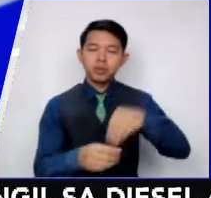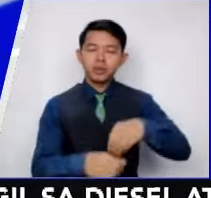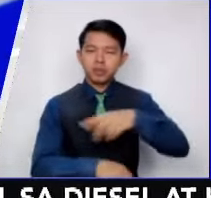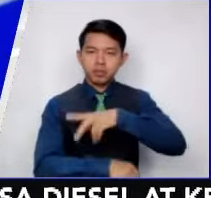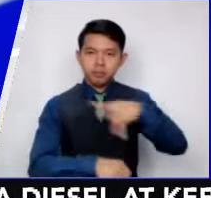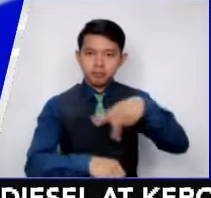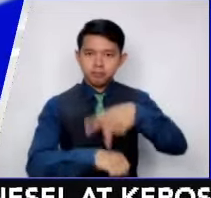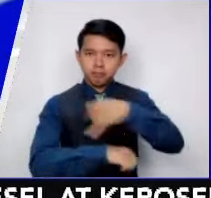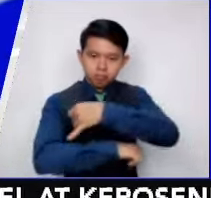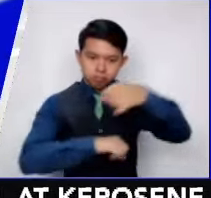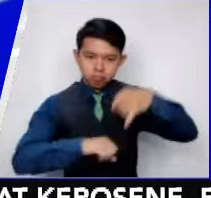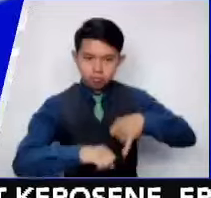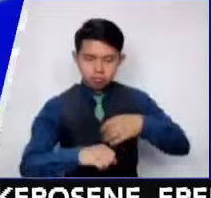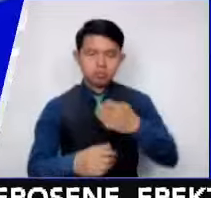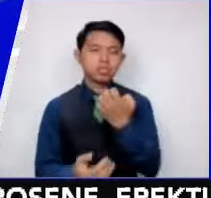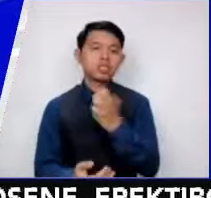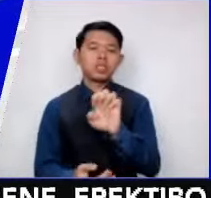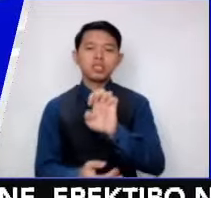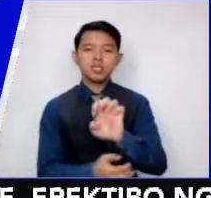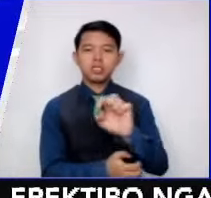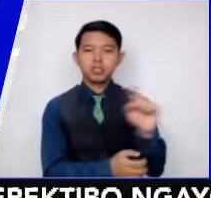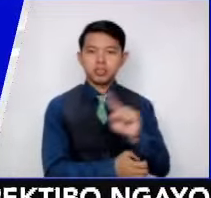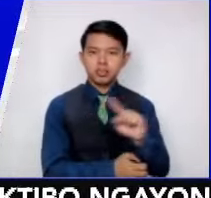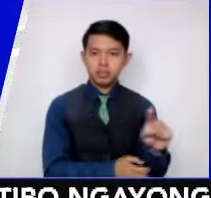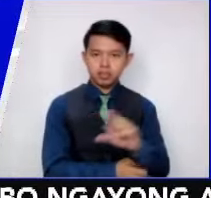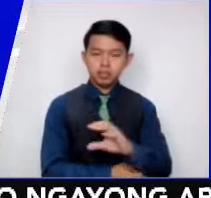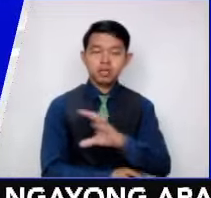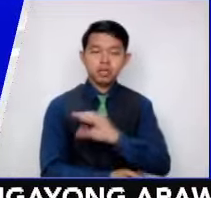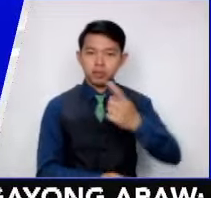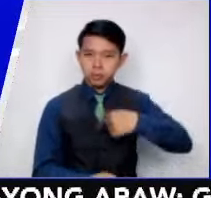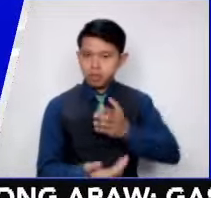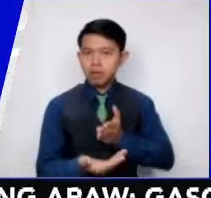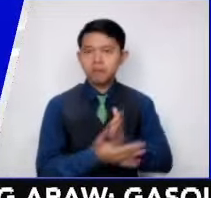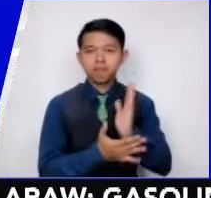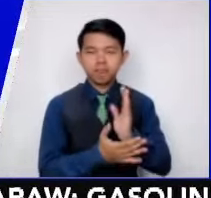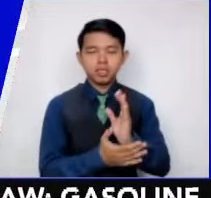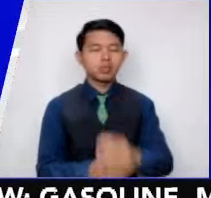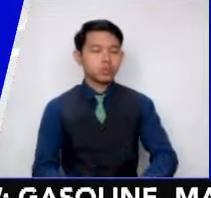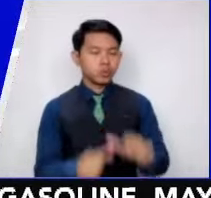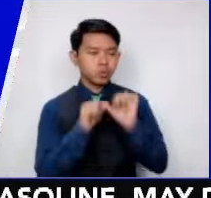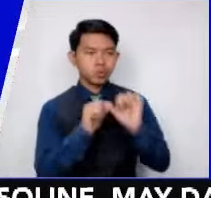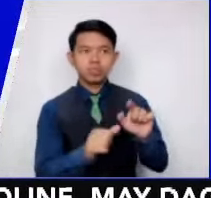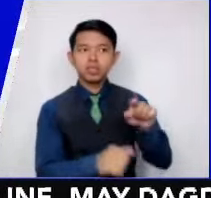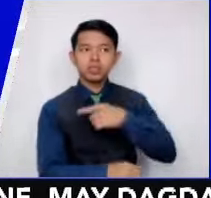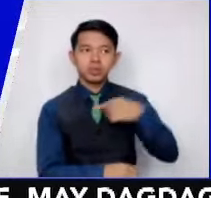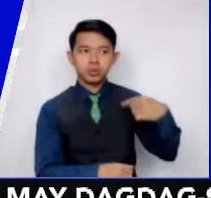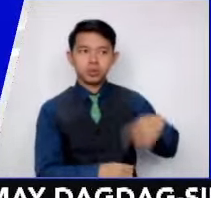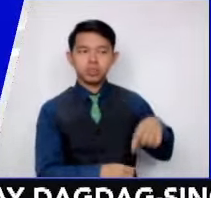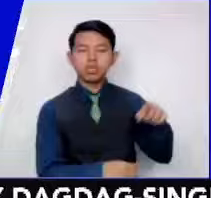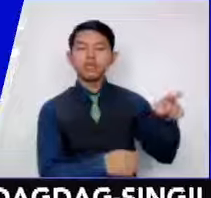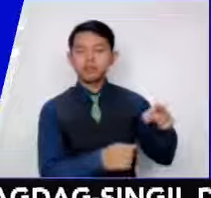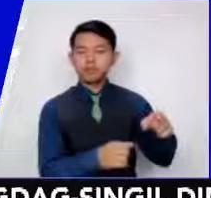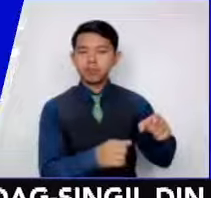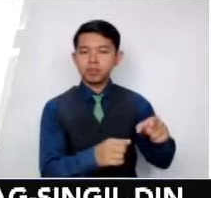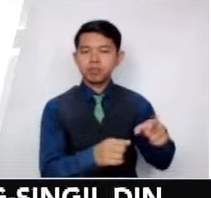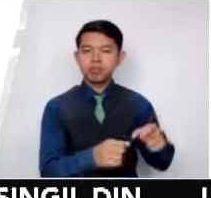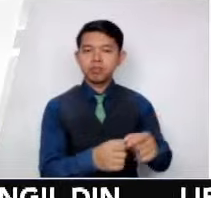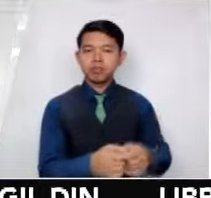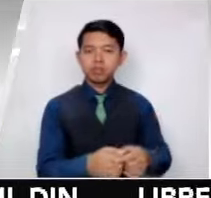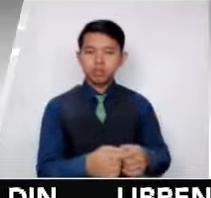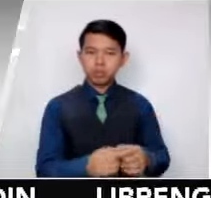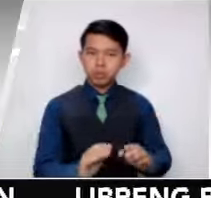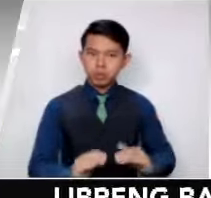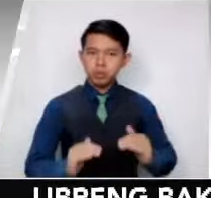on our Sovereignty and sovereign rights the continued aggressive actions of the ccg are escalating tensions in the region